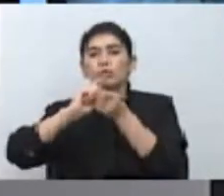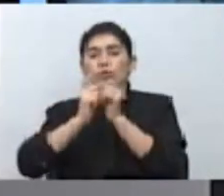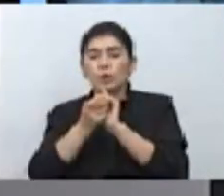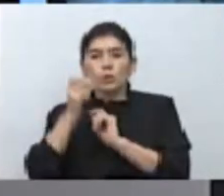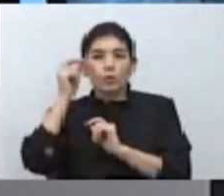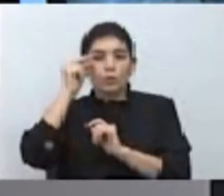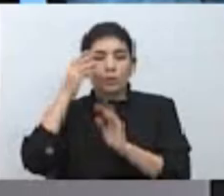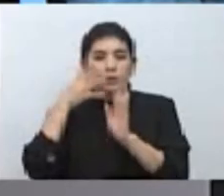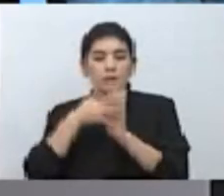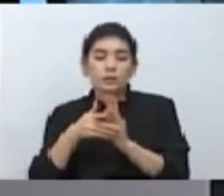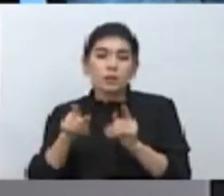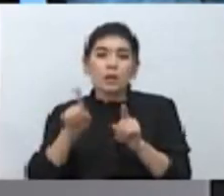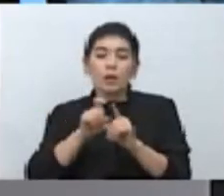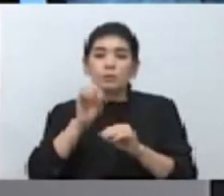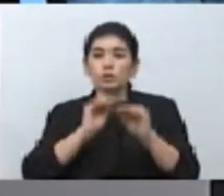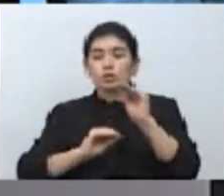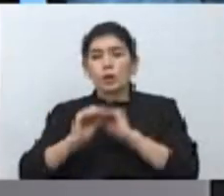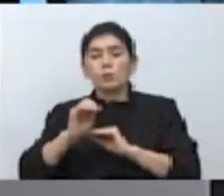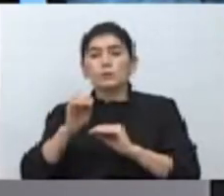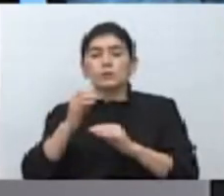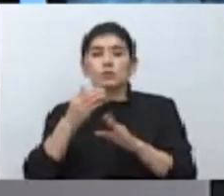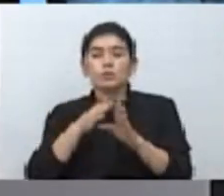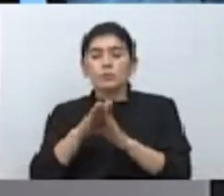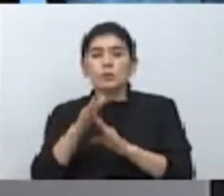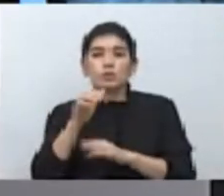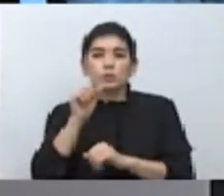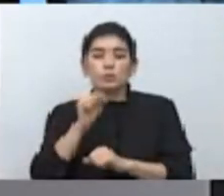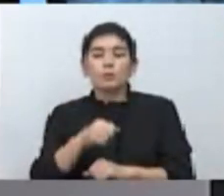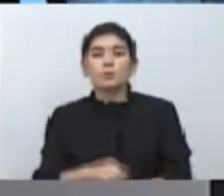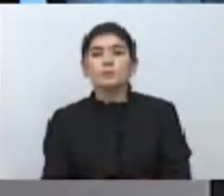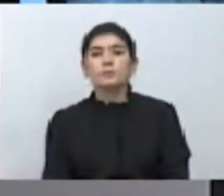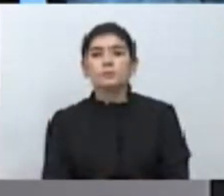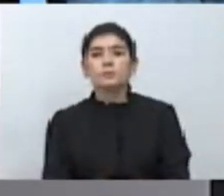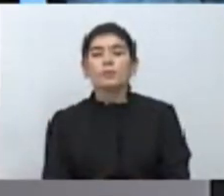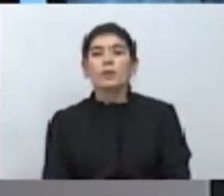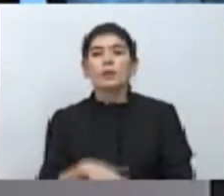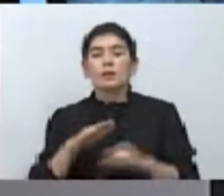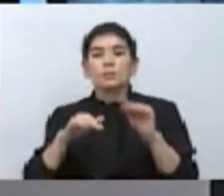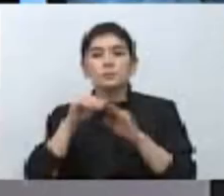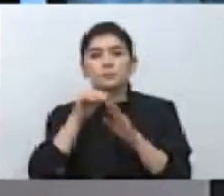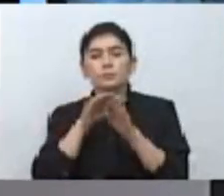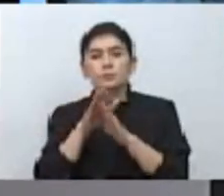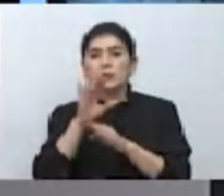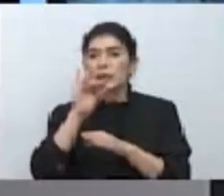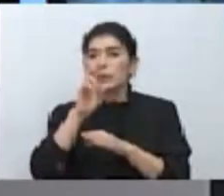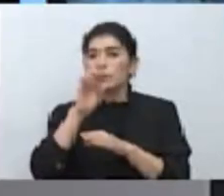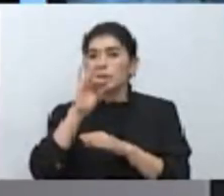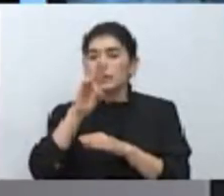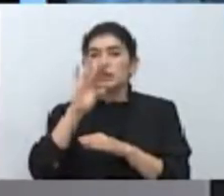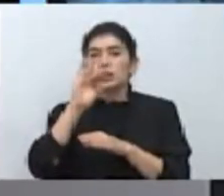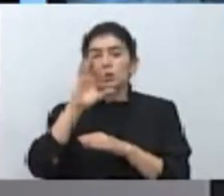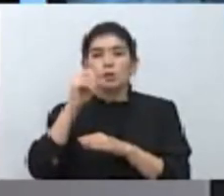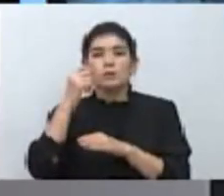o'rganish mumkin. Buni ham tajriba usulida bevosita aniqlash mumkin. Tajriba usulidan Ibn Sino birinchi